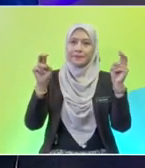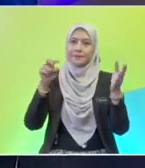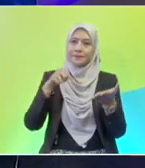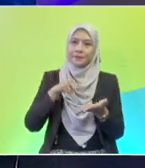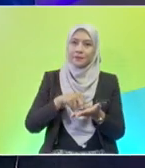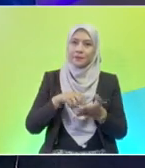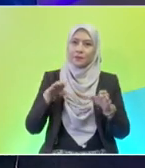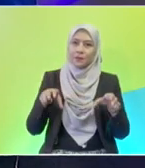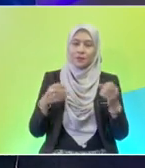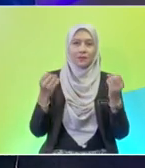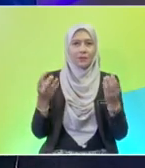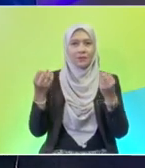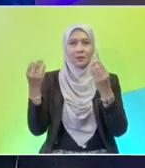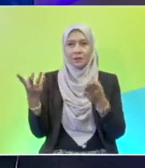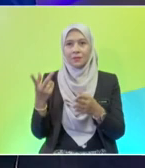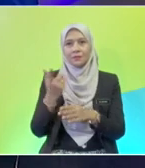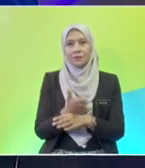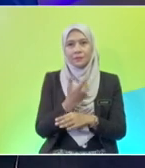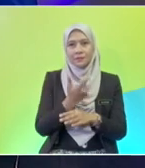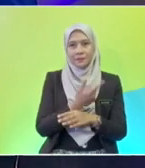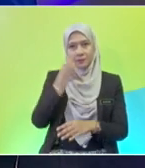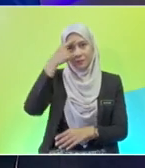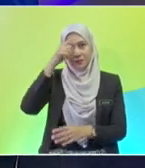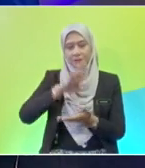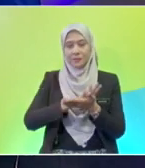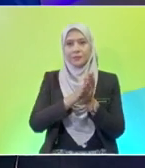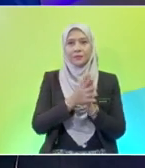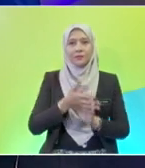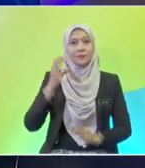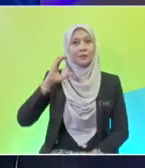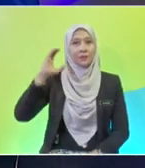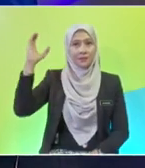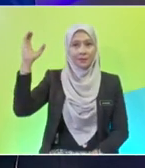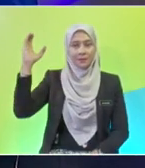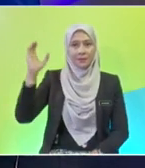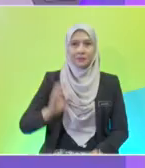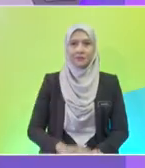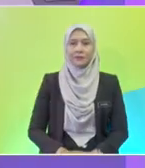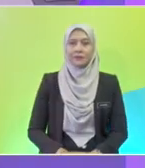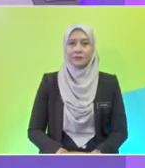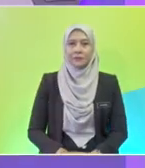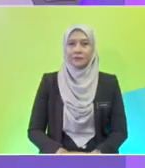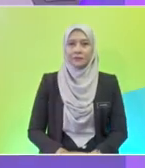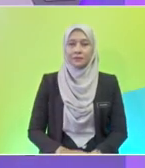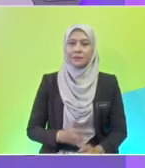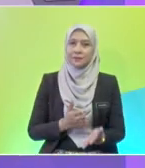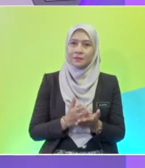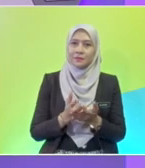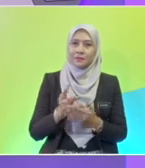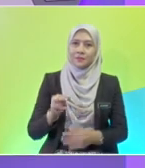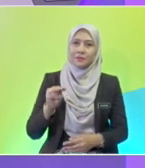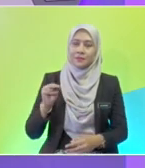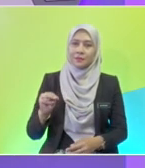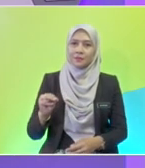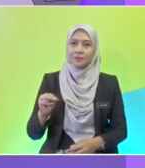sebanyak mungkin latihan untuk menjadi Cemerlang seterusnya murid-murid perlu menguasai